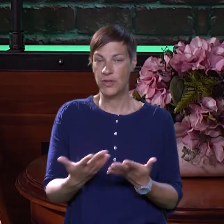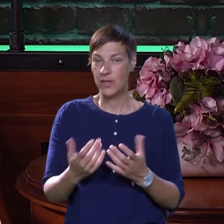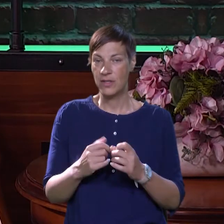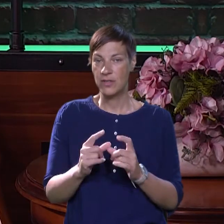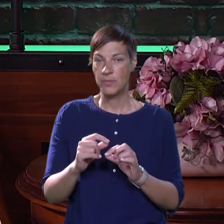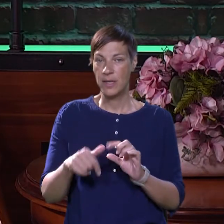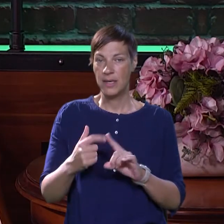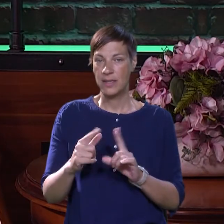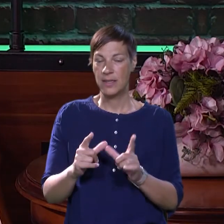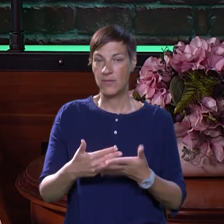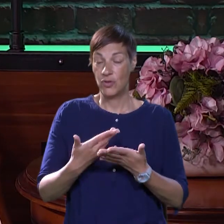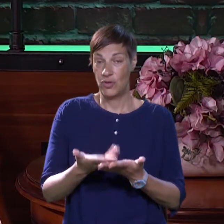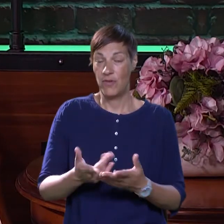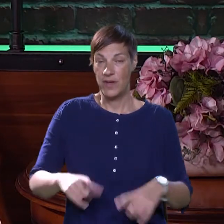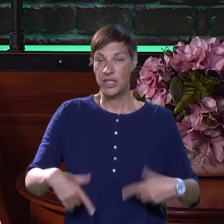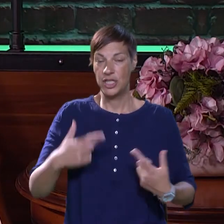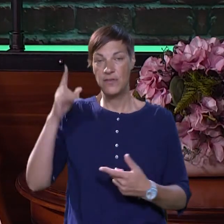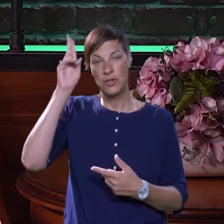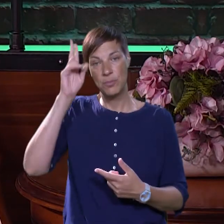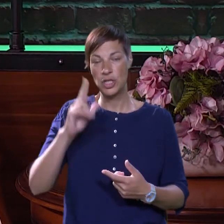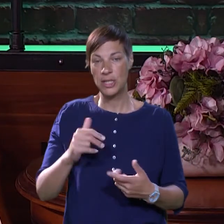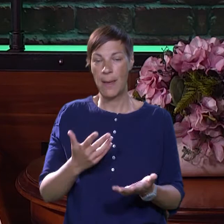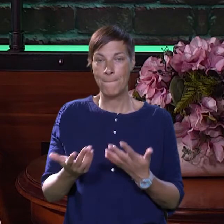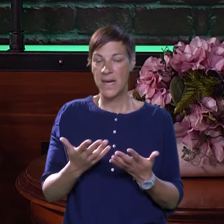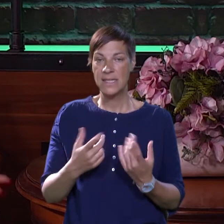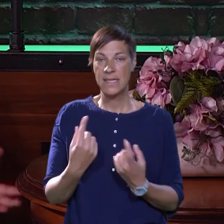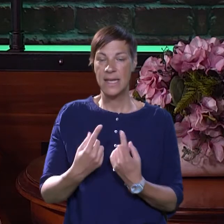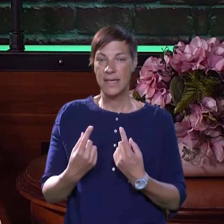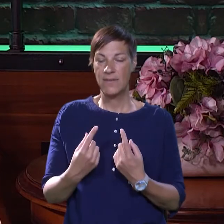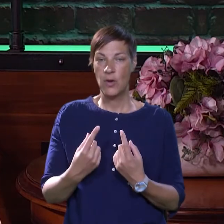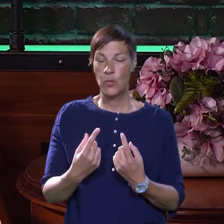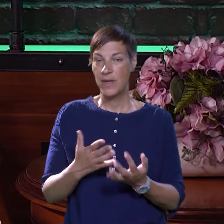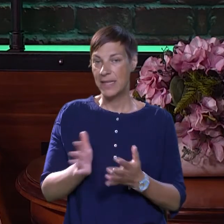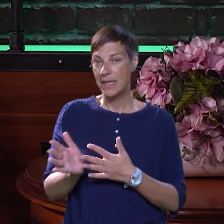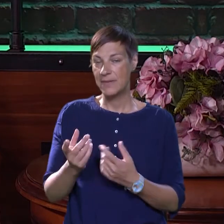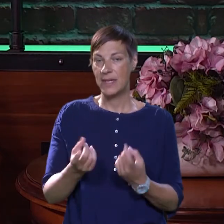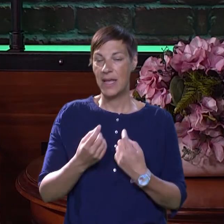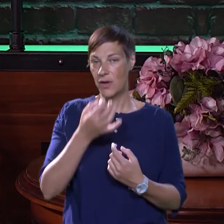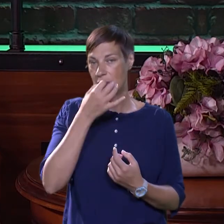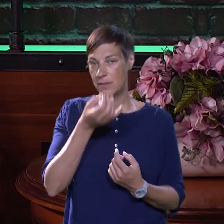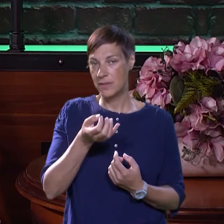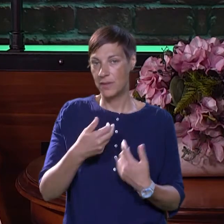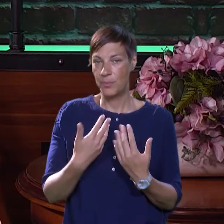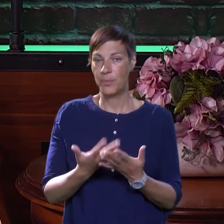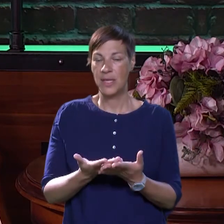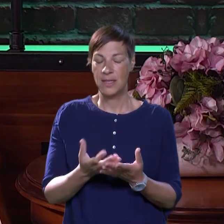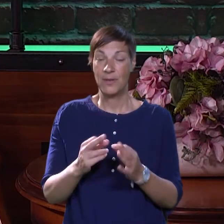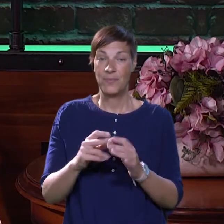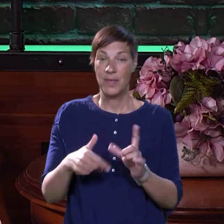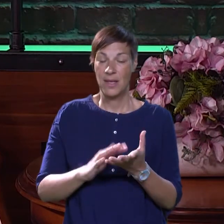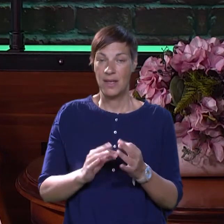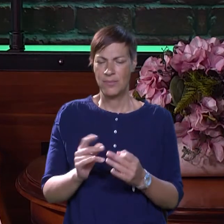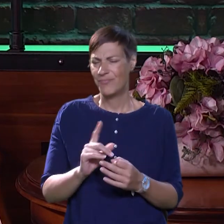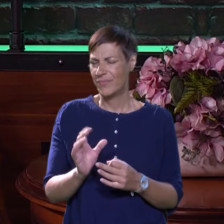vam je subjektivno u životu, to je vaš život. Znači, možete vi imati ne znam kakve uvjete izvana, ali ako vas se pita i kaže, ajme,